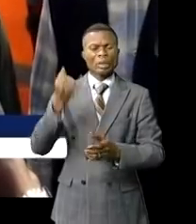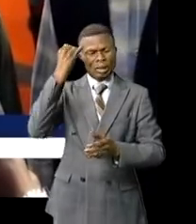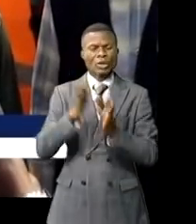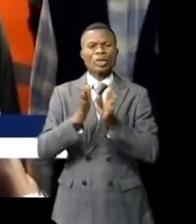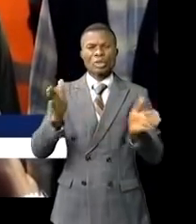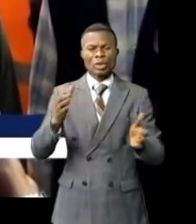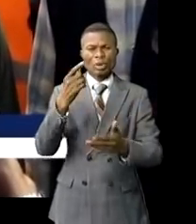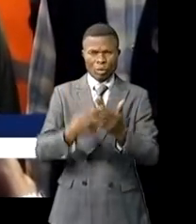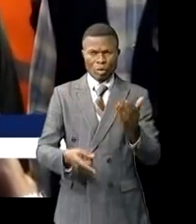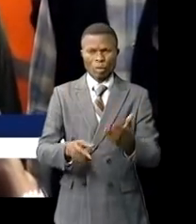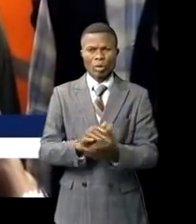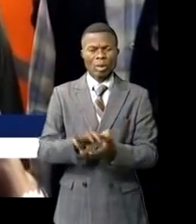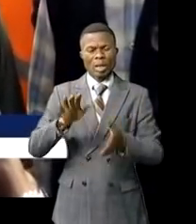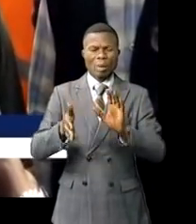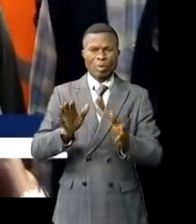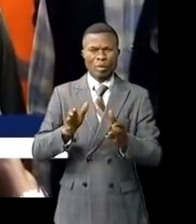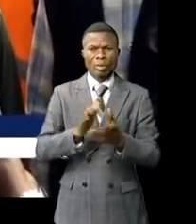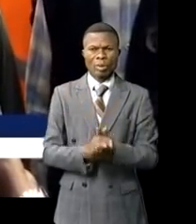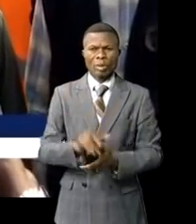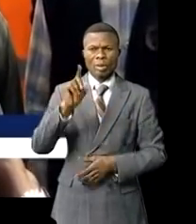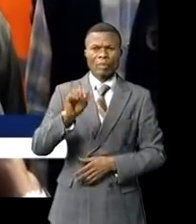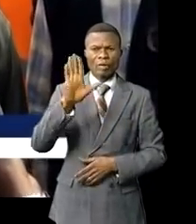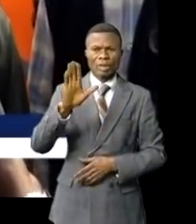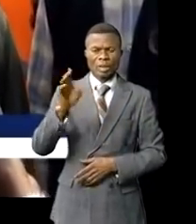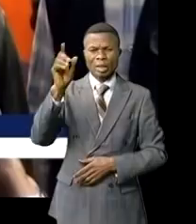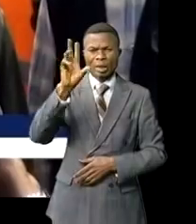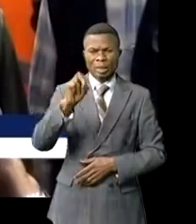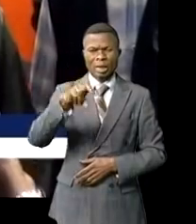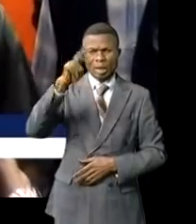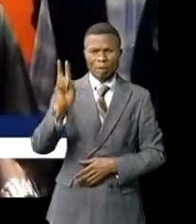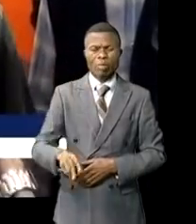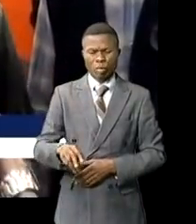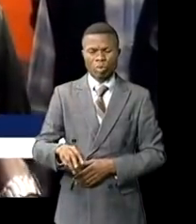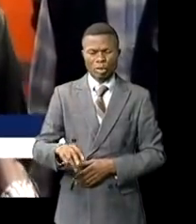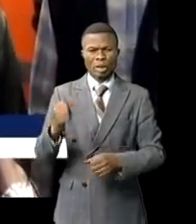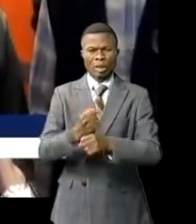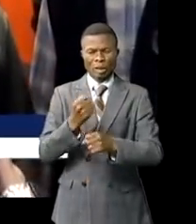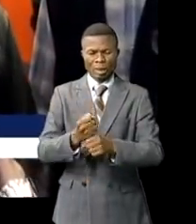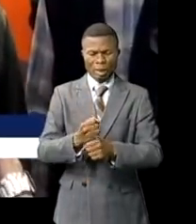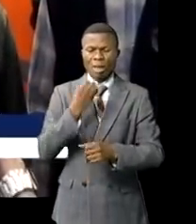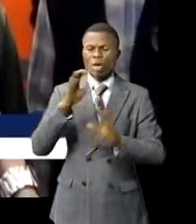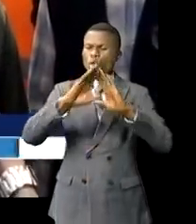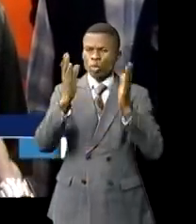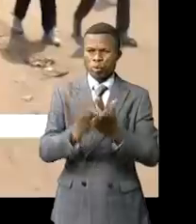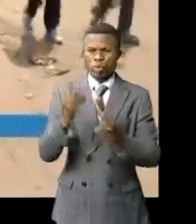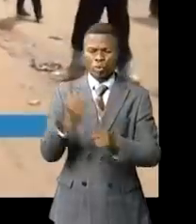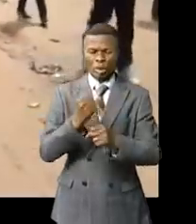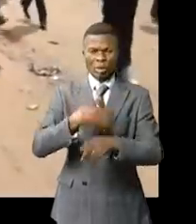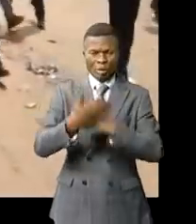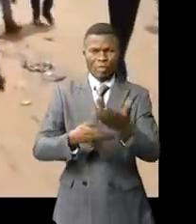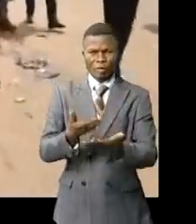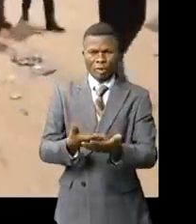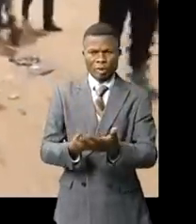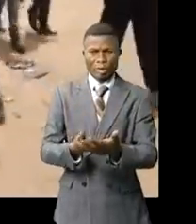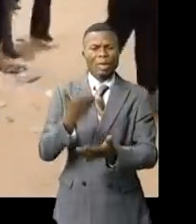dire qu'on se situe à plus ou moins 25 à 30% en termes d'assainissement, quand nous prenons l'ensemble des assainissements.